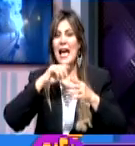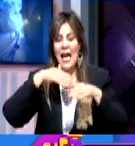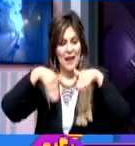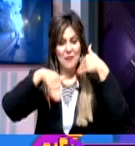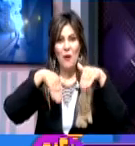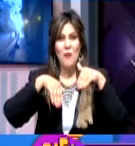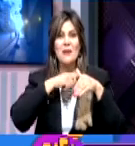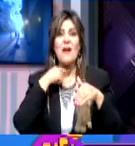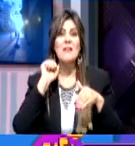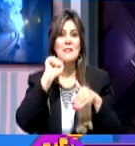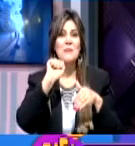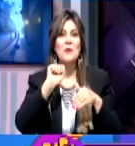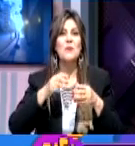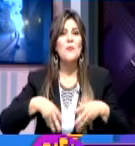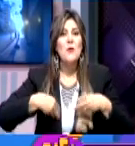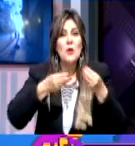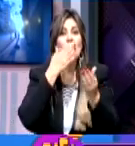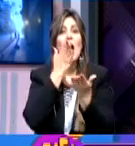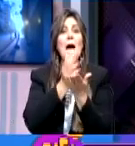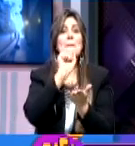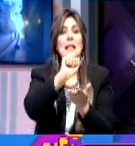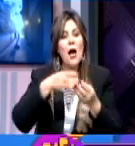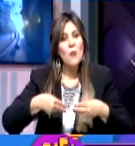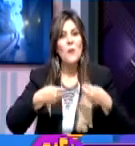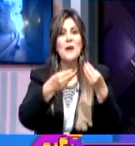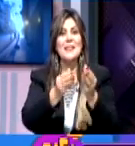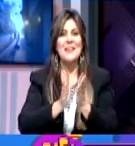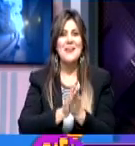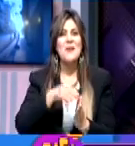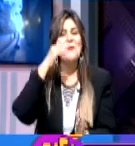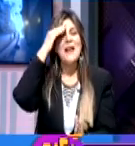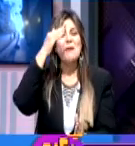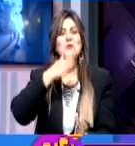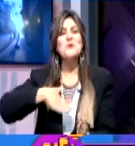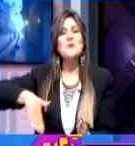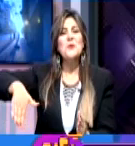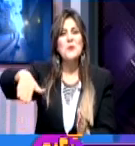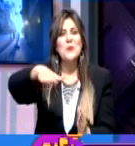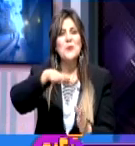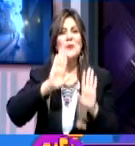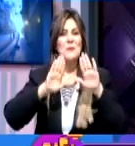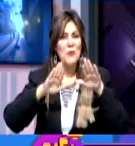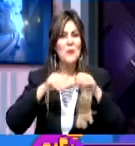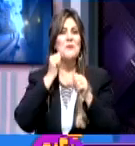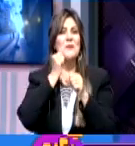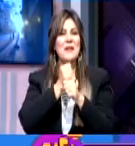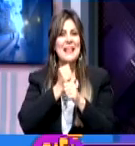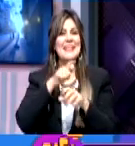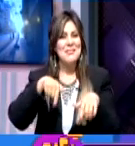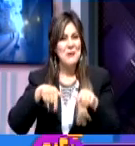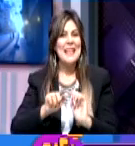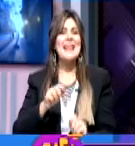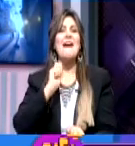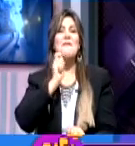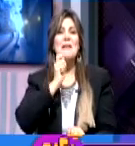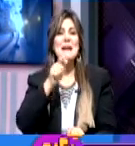والاخراج وحضرتك القائمين على هذا البرنامج الجميل. طبعا ان هو فعلا بكره احلى مع فخامته حقيقه